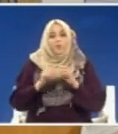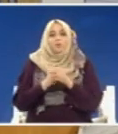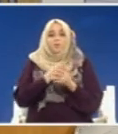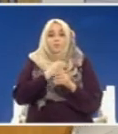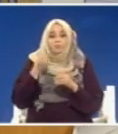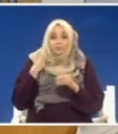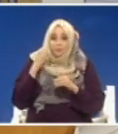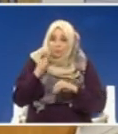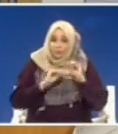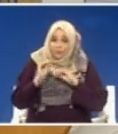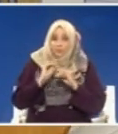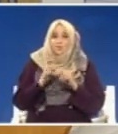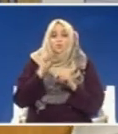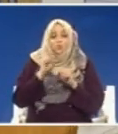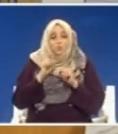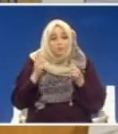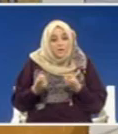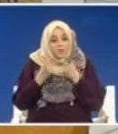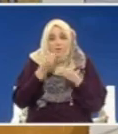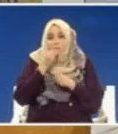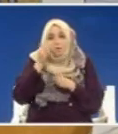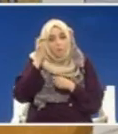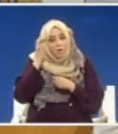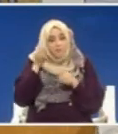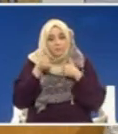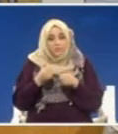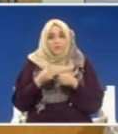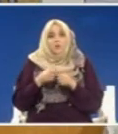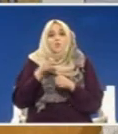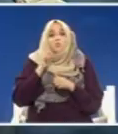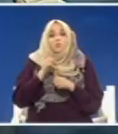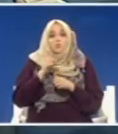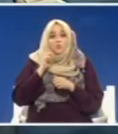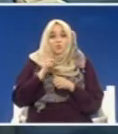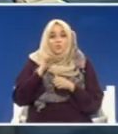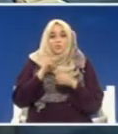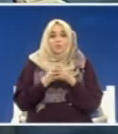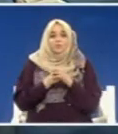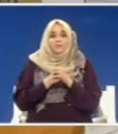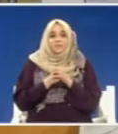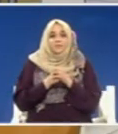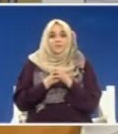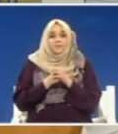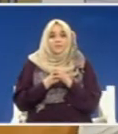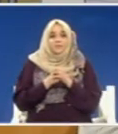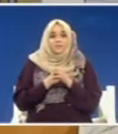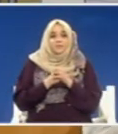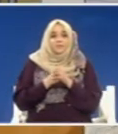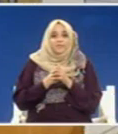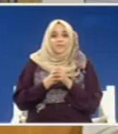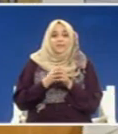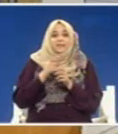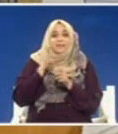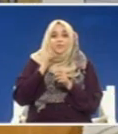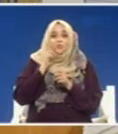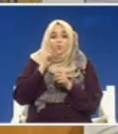ذلك للبنت، والرعاية الأخلاقية خاصة لهذه البنت، خاصة وبخاصة يعني بصفة أوكد إذا كانت